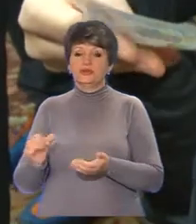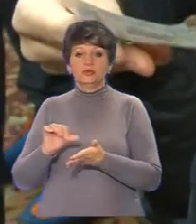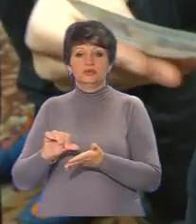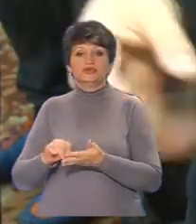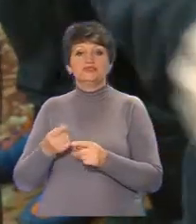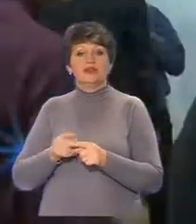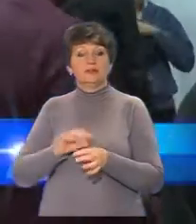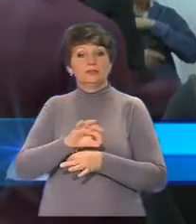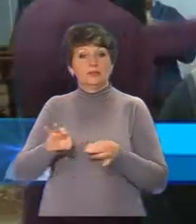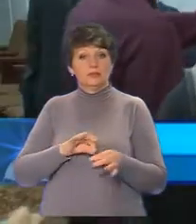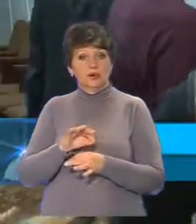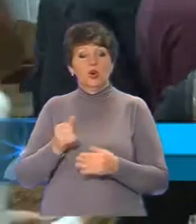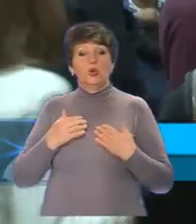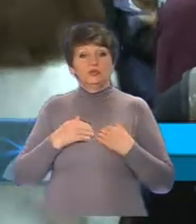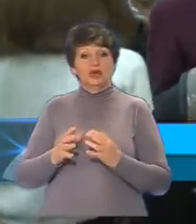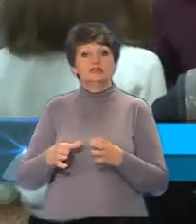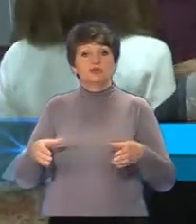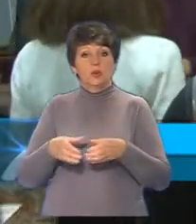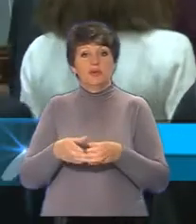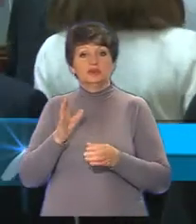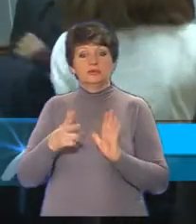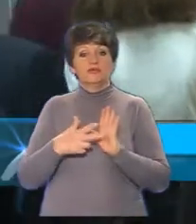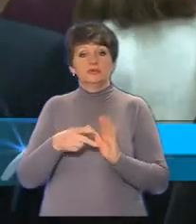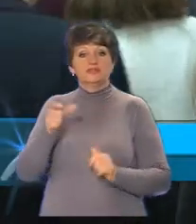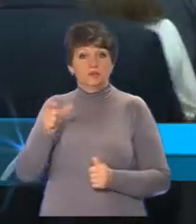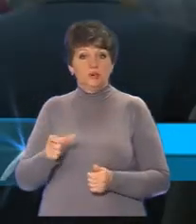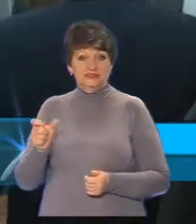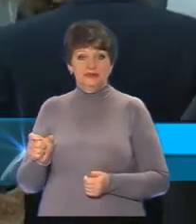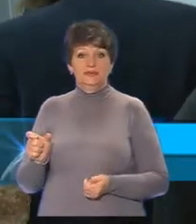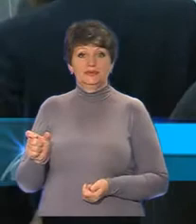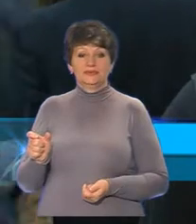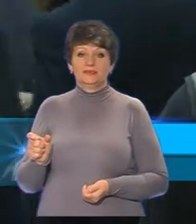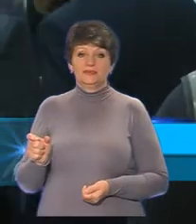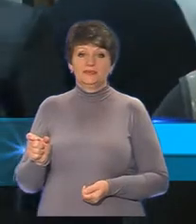участь у квесті. Буду. У нас команда буде з 8 осіб.